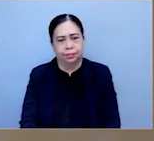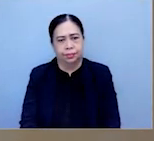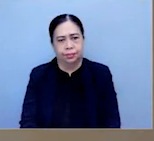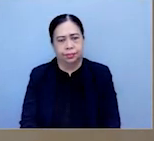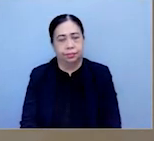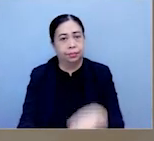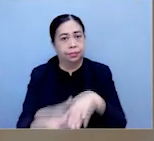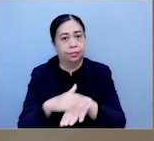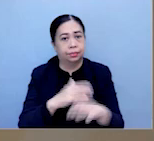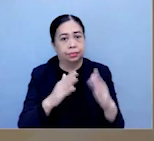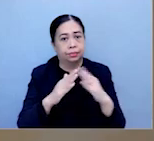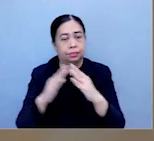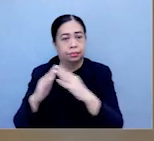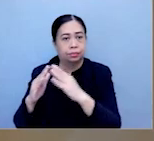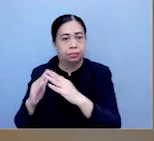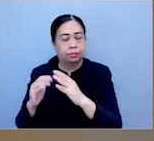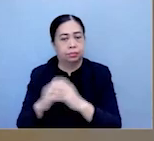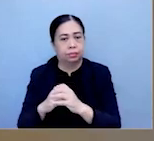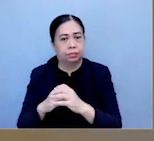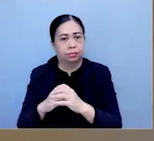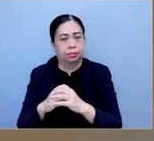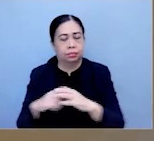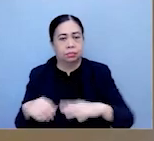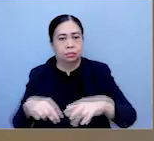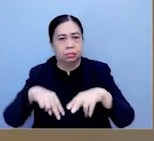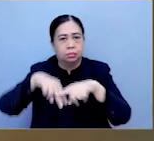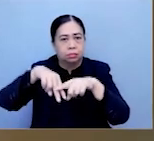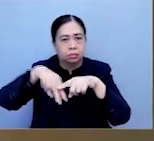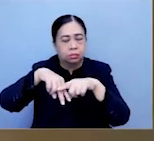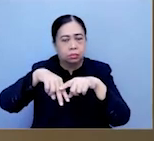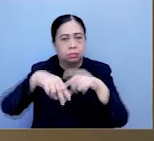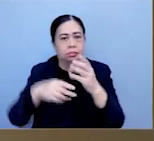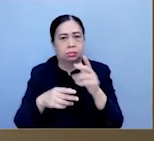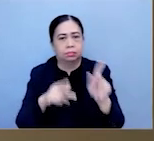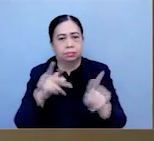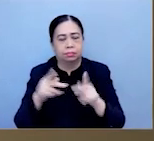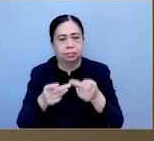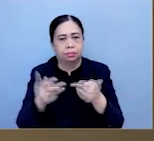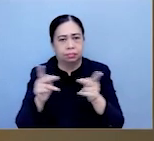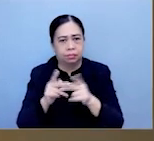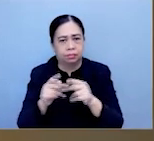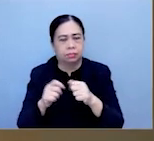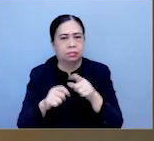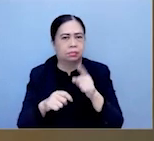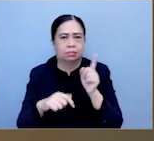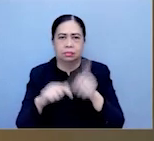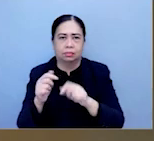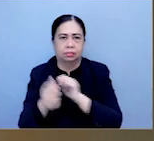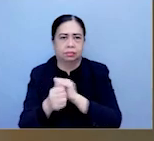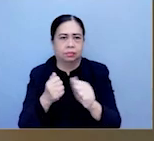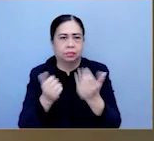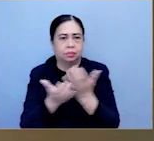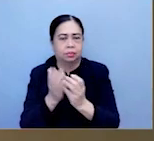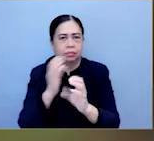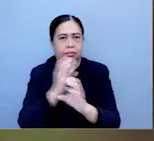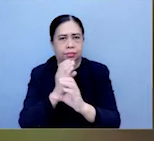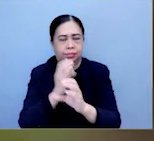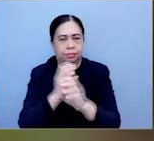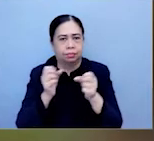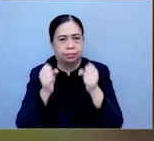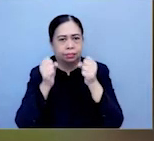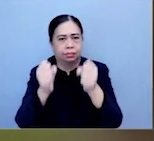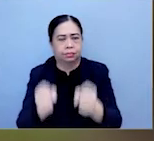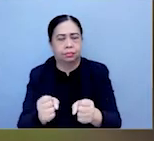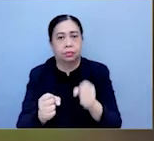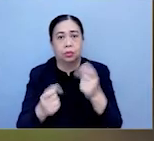Pinasok na din ang baha ang ilang bahay. Lagpas tuhod pa nga sa ilang lugar. Dahil sa baha, hindi na makadaan ang ilang sasakyan sa kalsadang ito. Ang